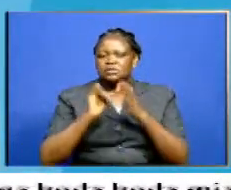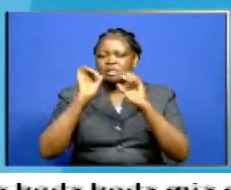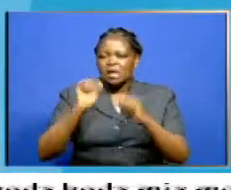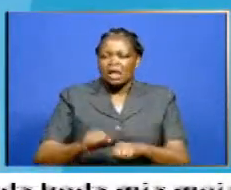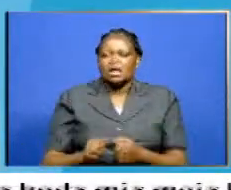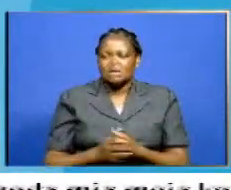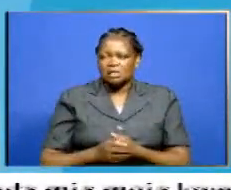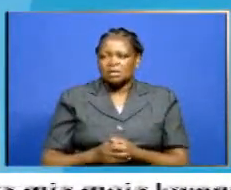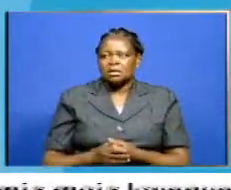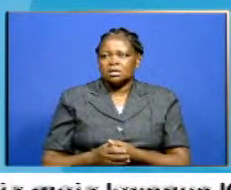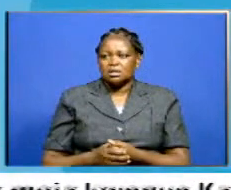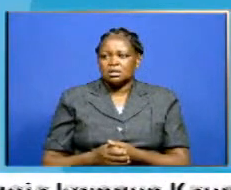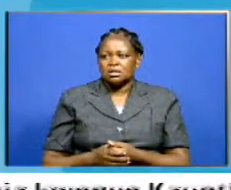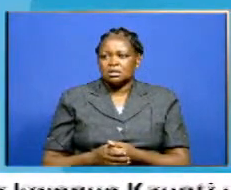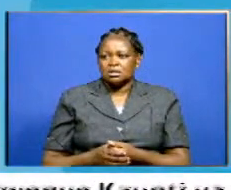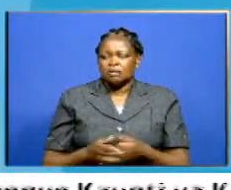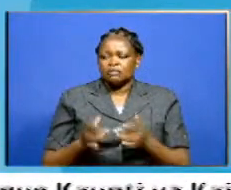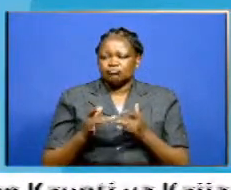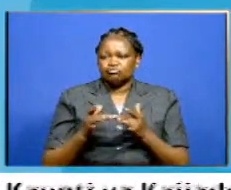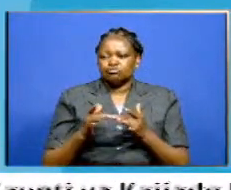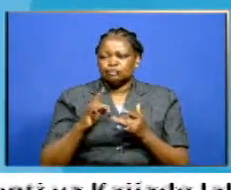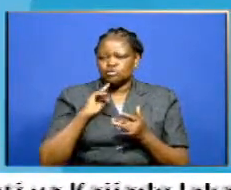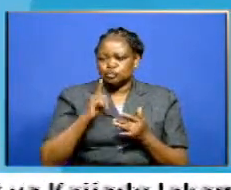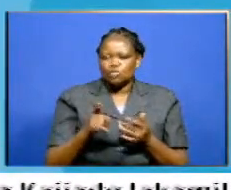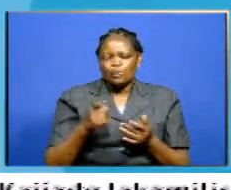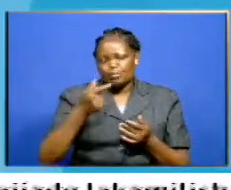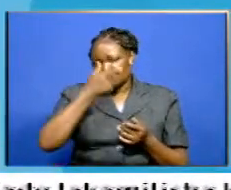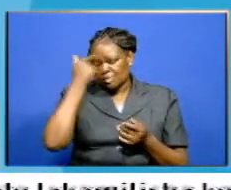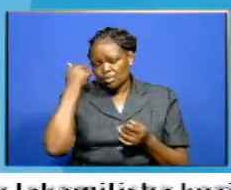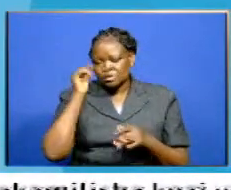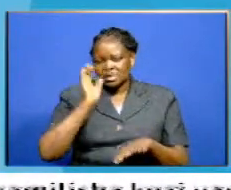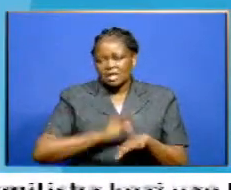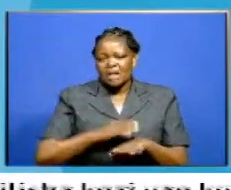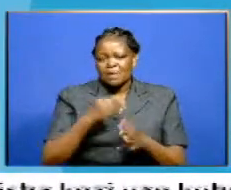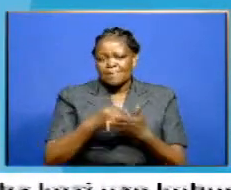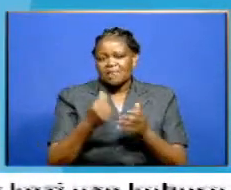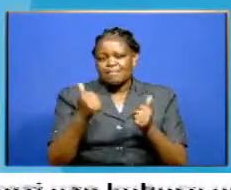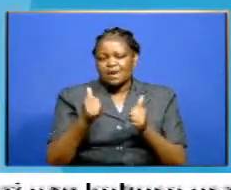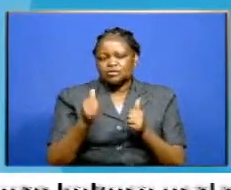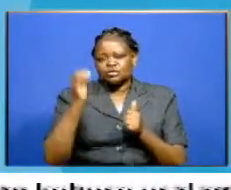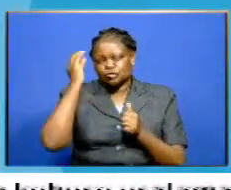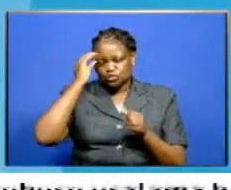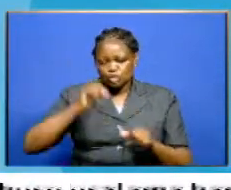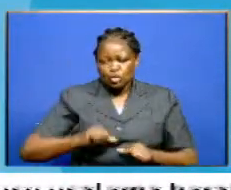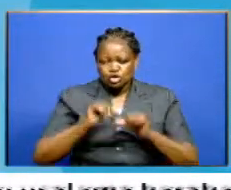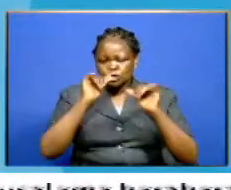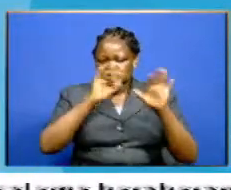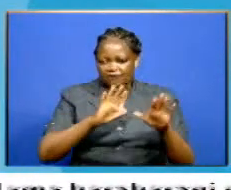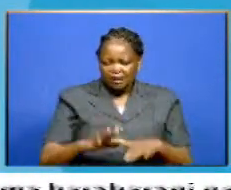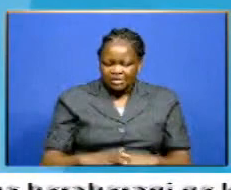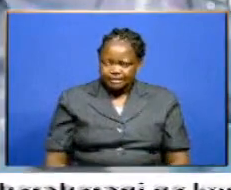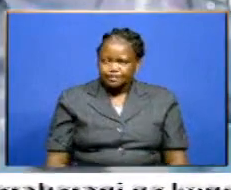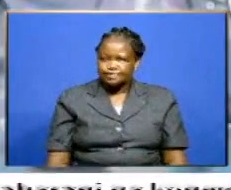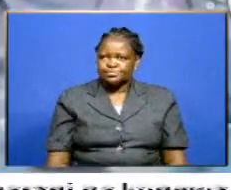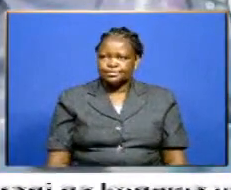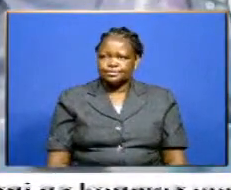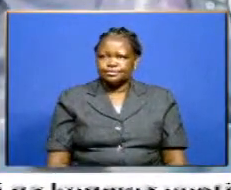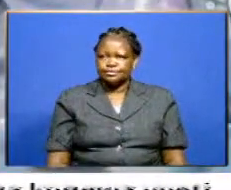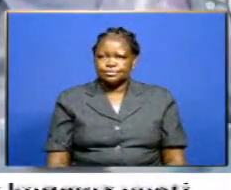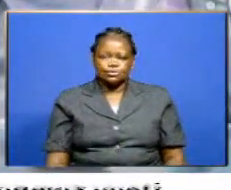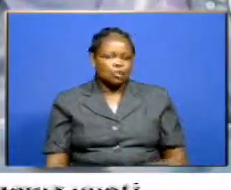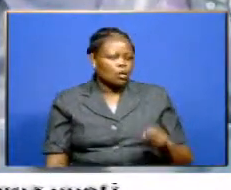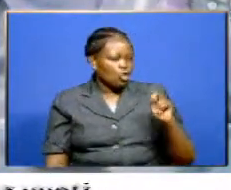katika wavuti wa interneti. Sasa kwa vile hawajapatiwa hizo hela, wanafunzi wanaumia. Kegoli,